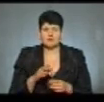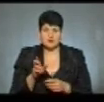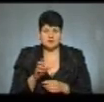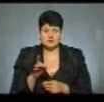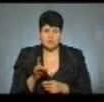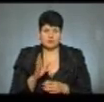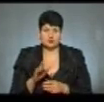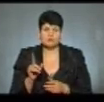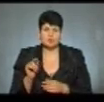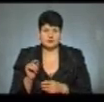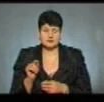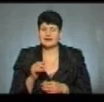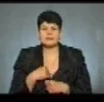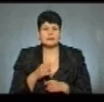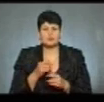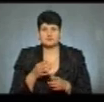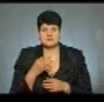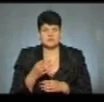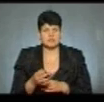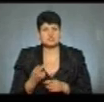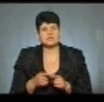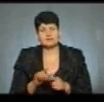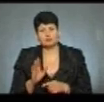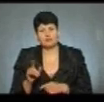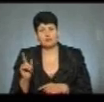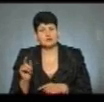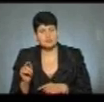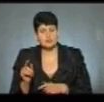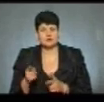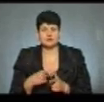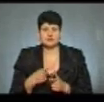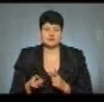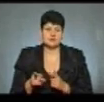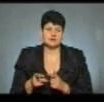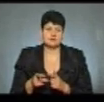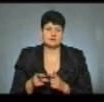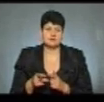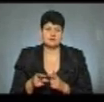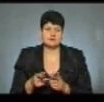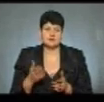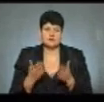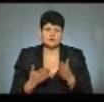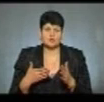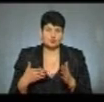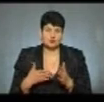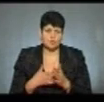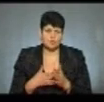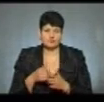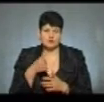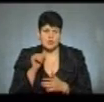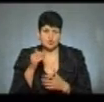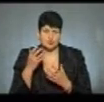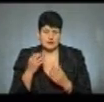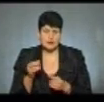будуть з понеділка? Я не можу вам сказати, чи це буде з понеділка, але просто, якщо до, наприклад, навіть вчорашнього